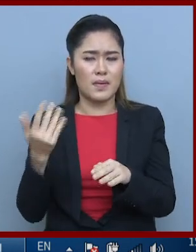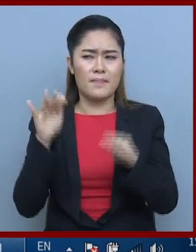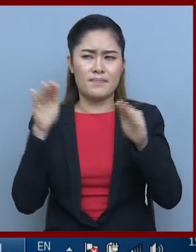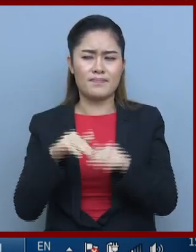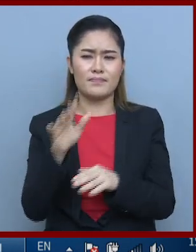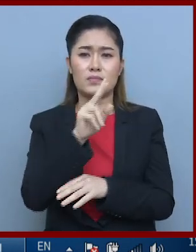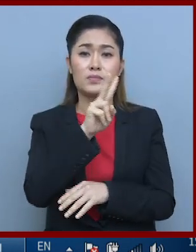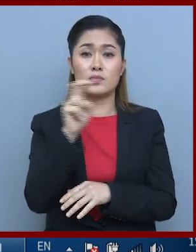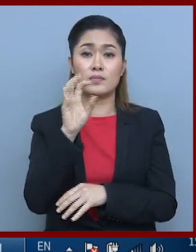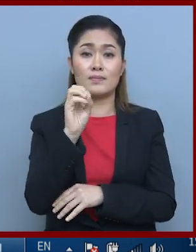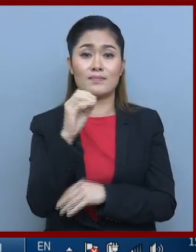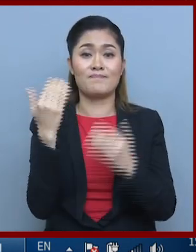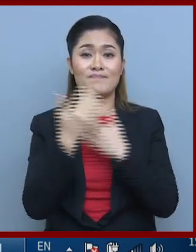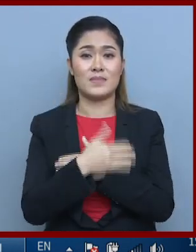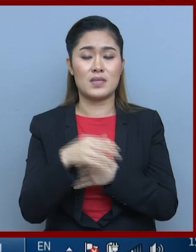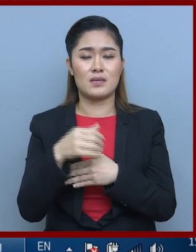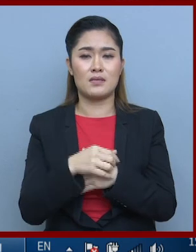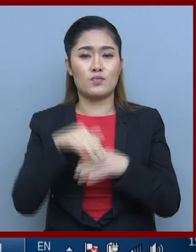นเป็น250นะเ